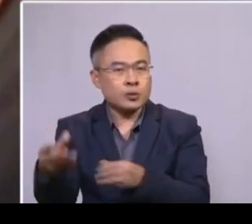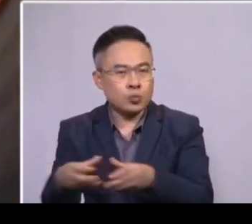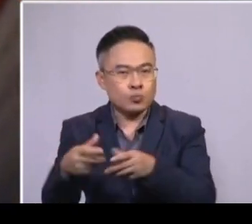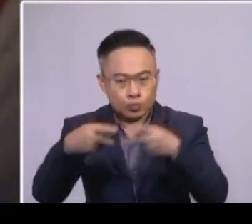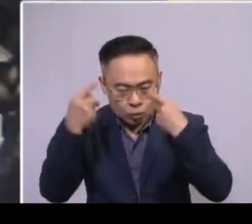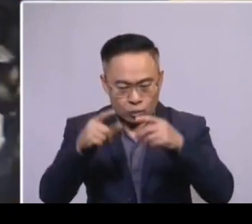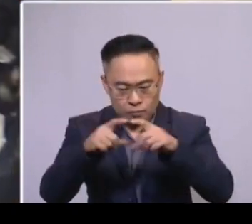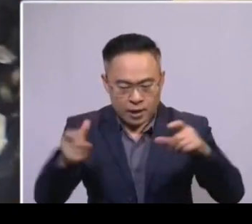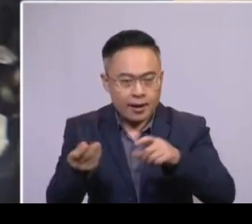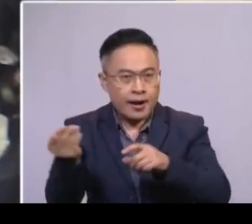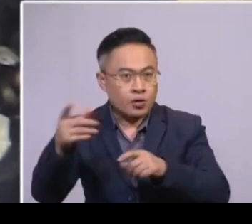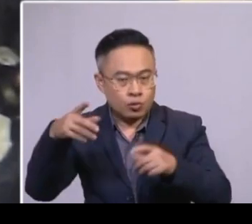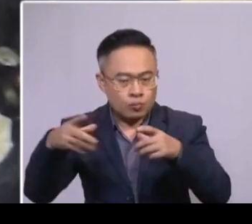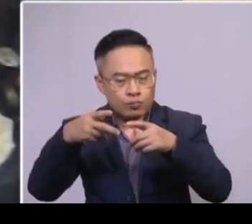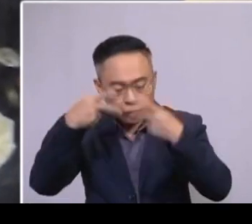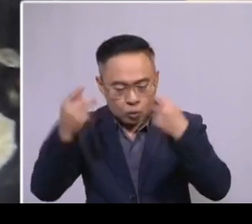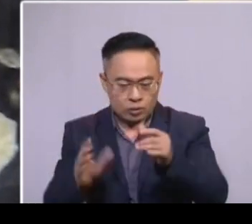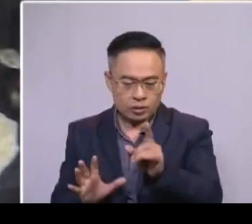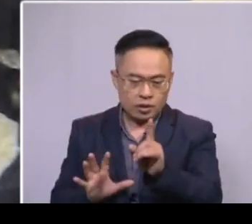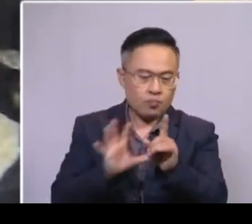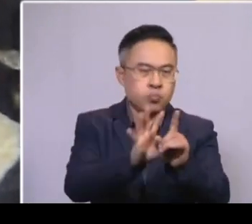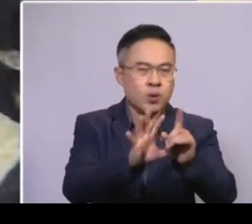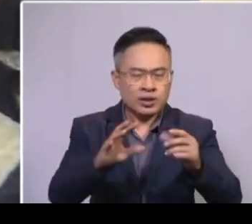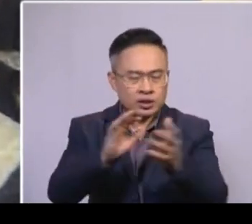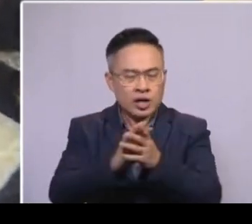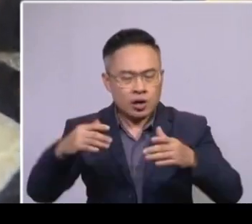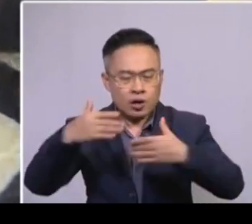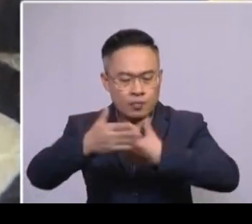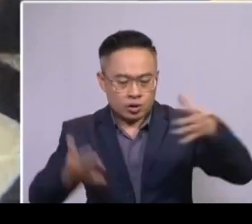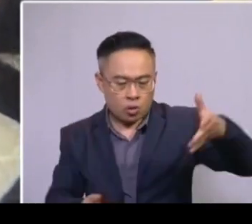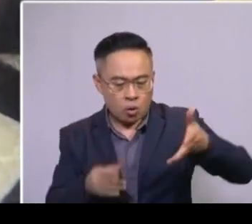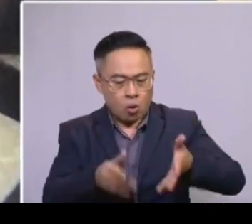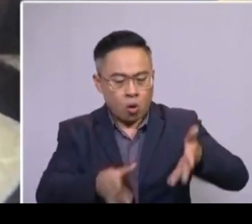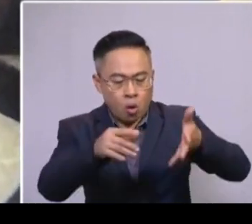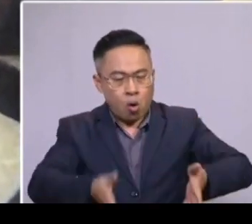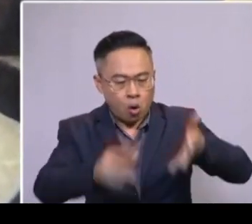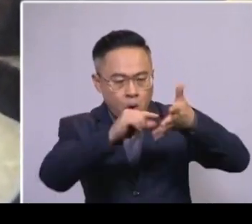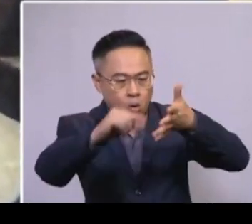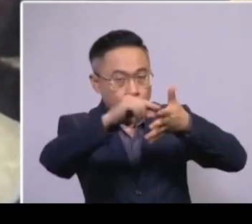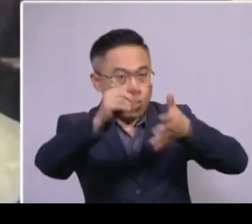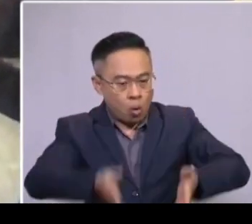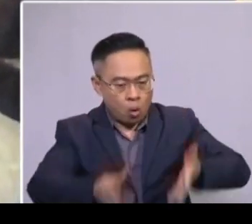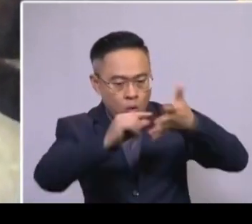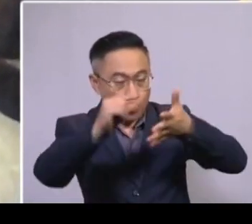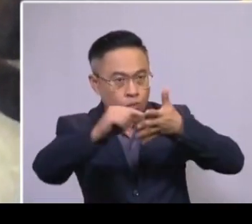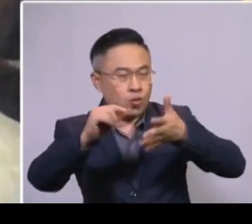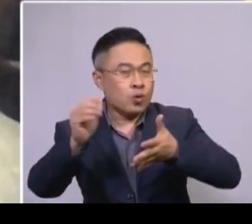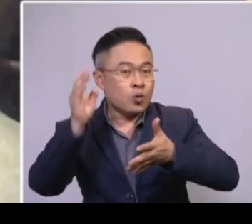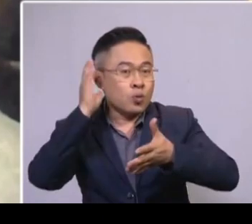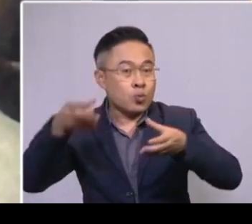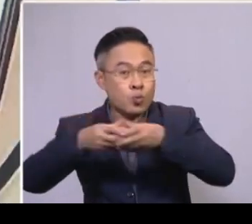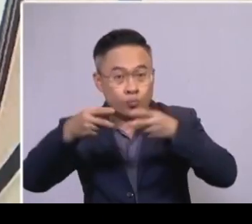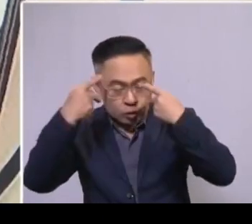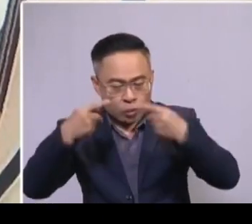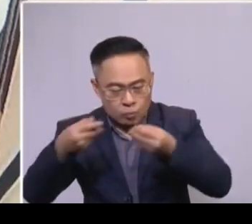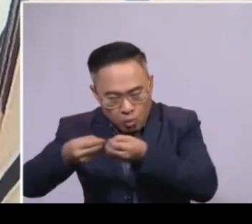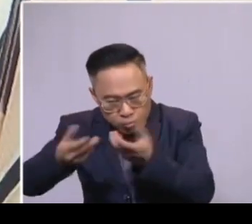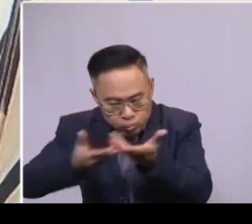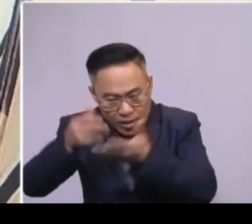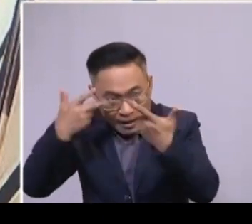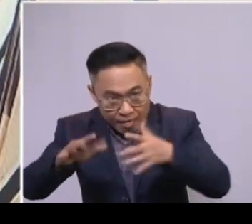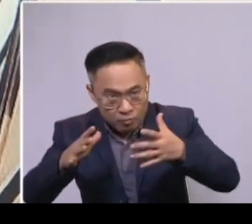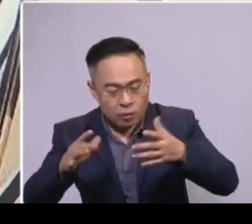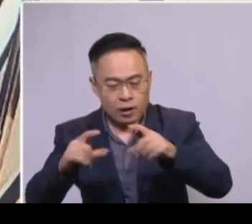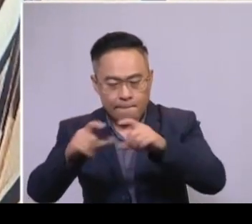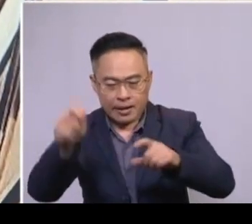ในการอุ้มรีดผ้าไทยด้วยตัวเองเนี่ยคบซ้อนกับในกายหัวโจกอันนี้คือลักษณะของกล้องวงจรปิดในคอนโดนะฮะที่